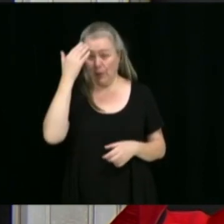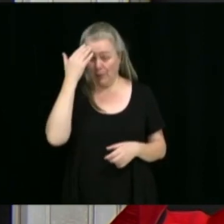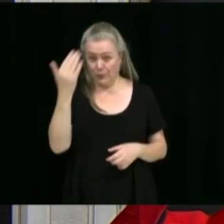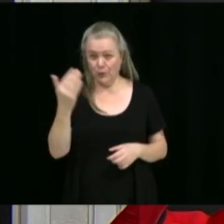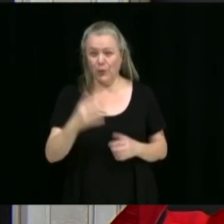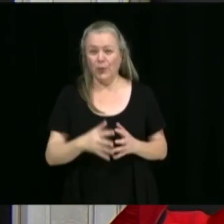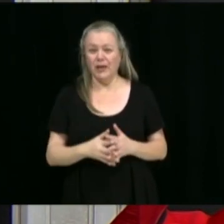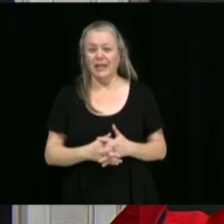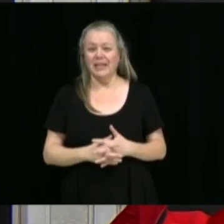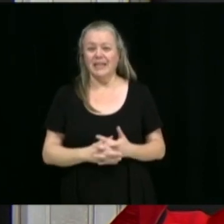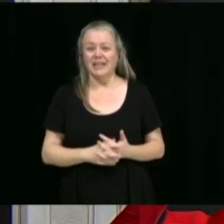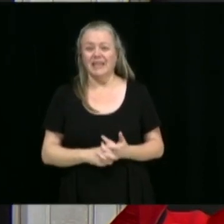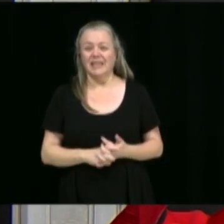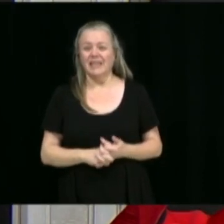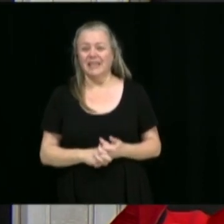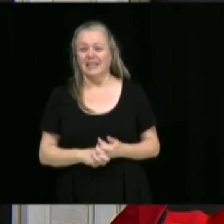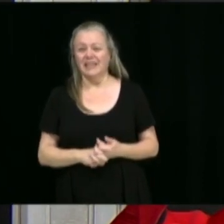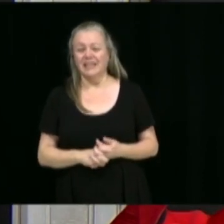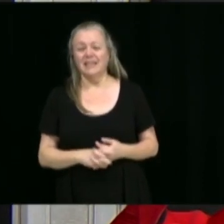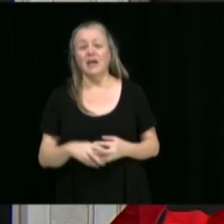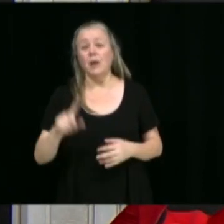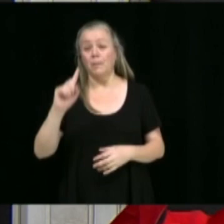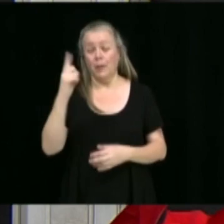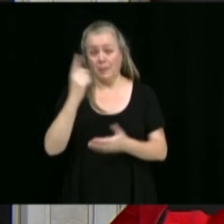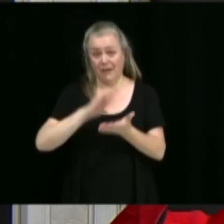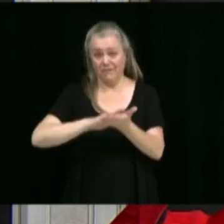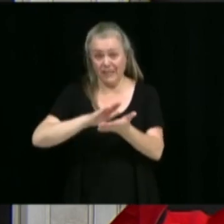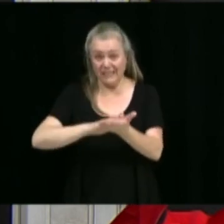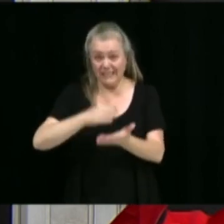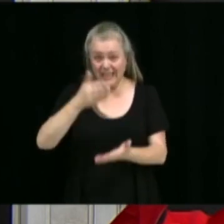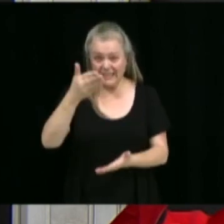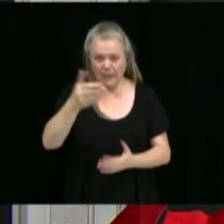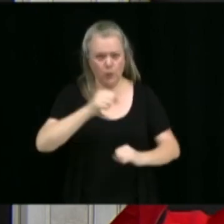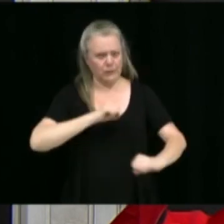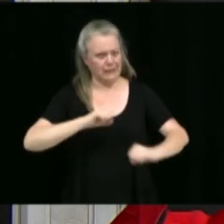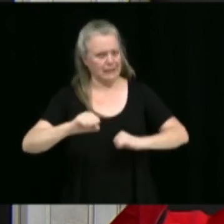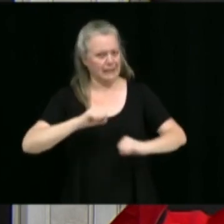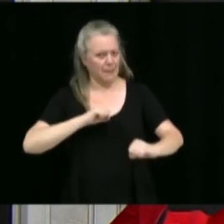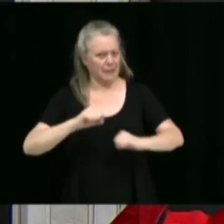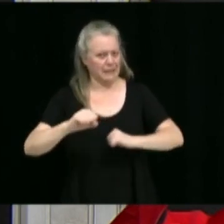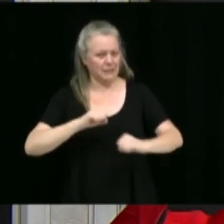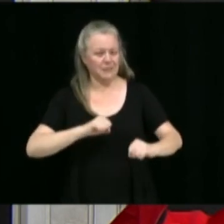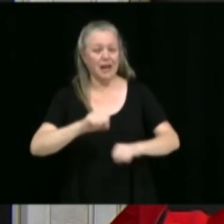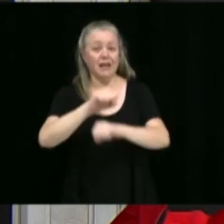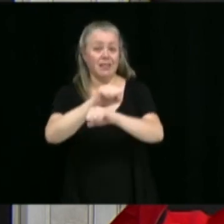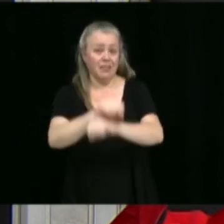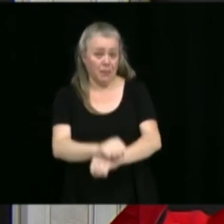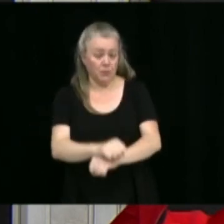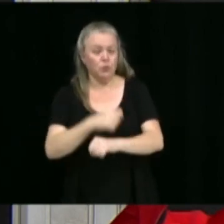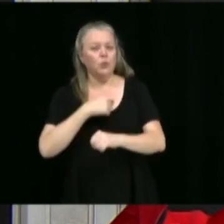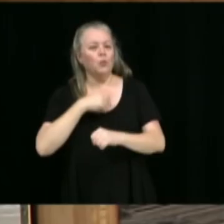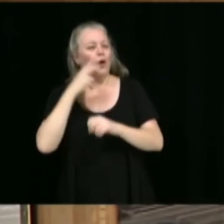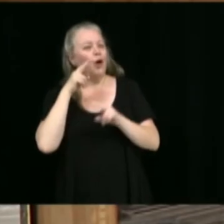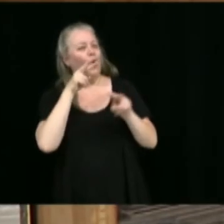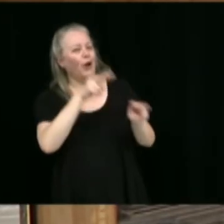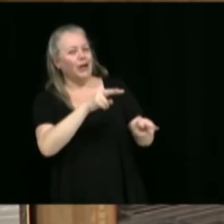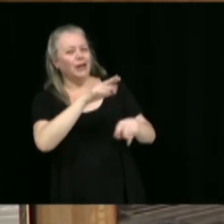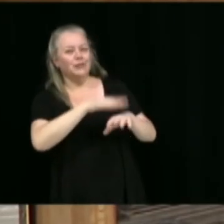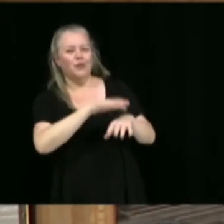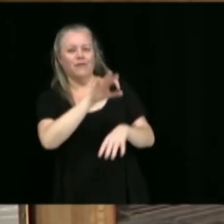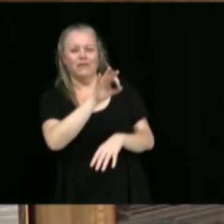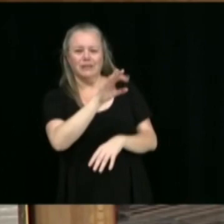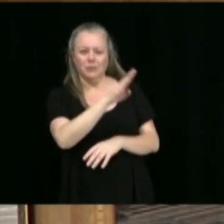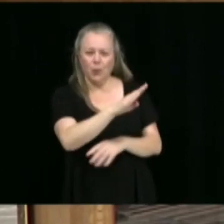Oh. Bonsoir. Premièrement, félicitations pour votre dynamisme. Habituellement, je vous suis sur Facebook puis